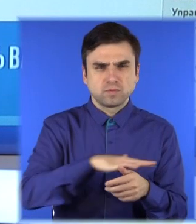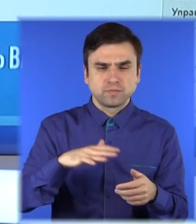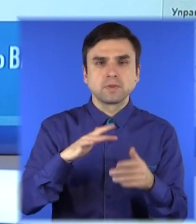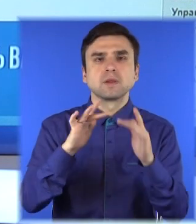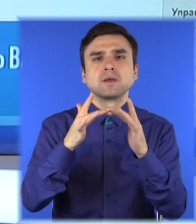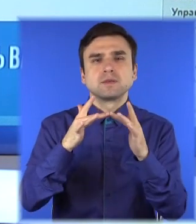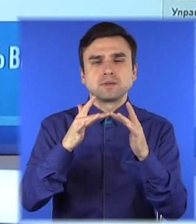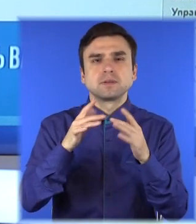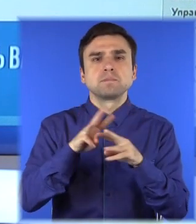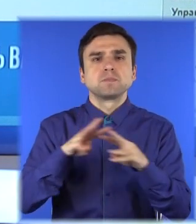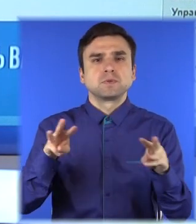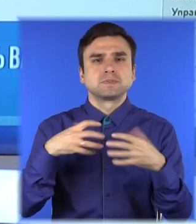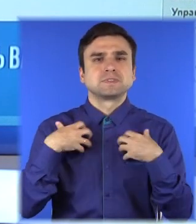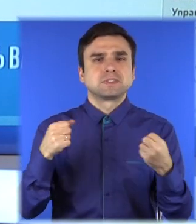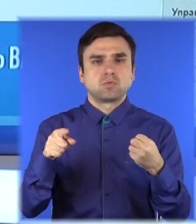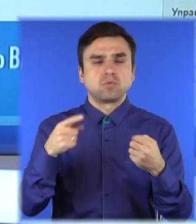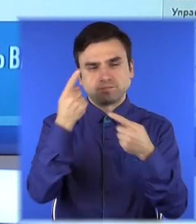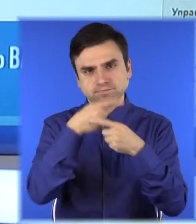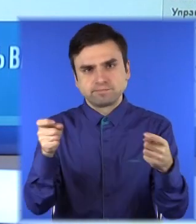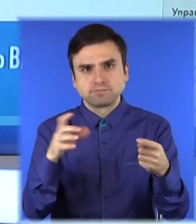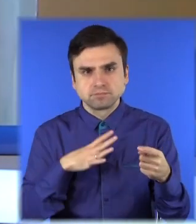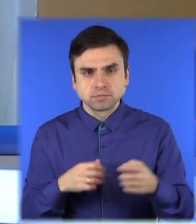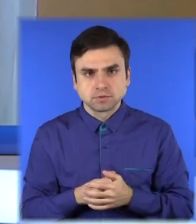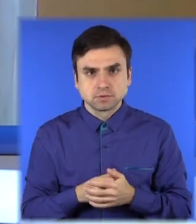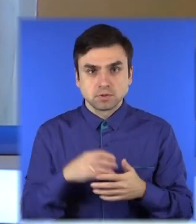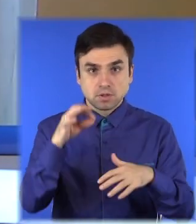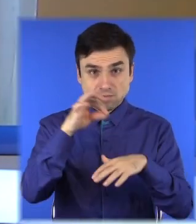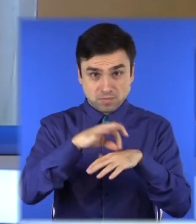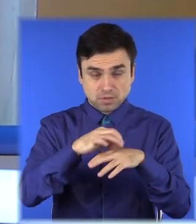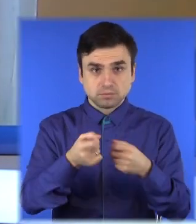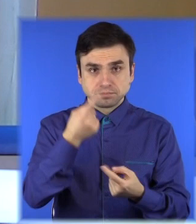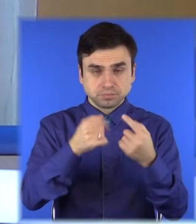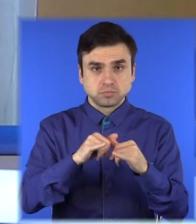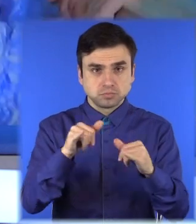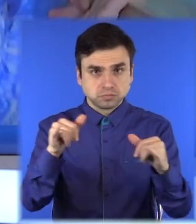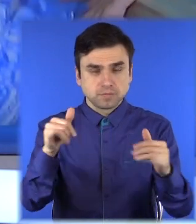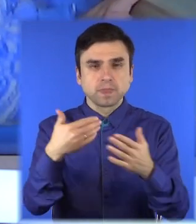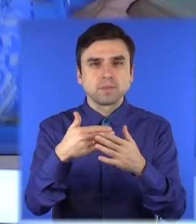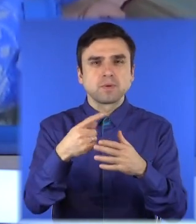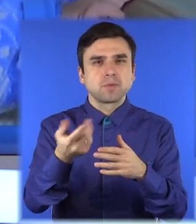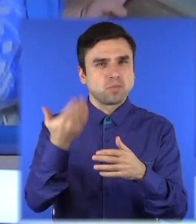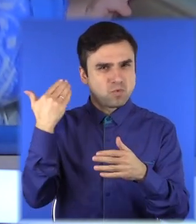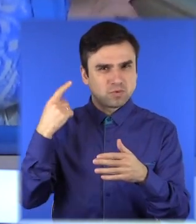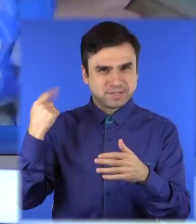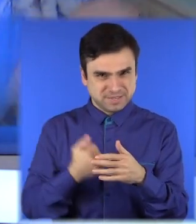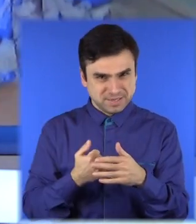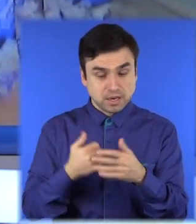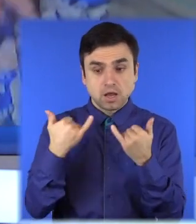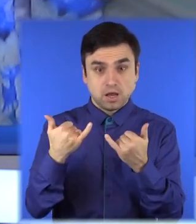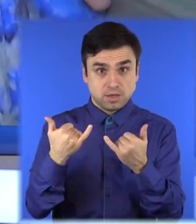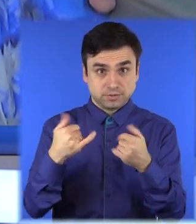у соцмережі. Захворюваність останніми днями продовжує зростати. У порівнянні з минулим тижнем вона збільшилася на